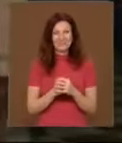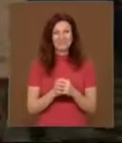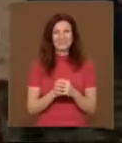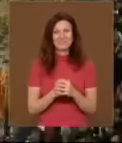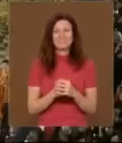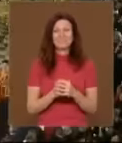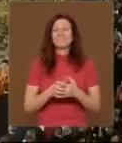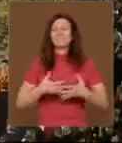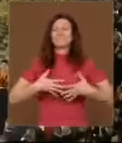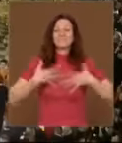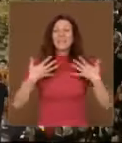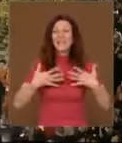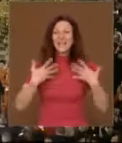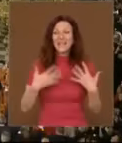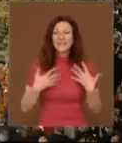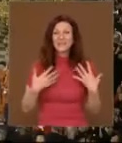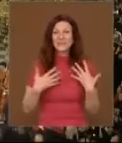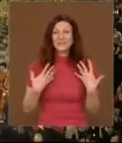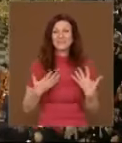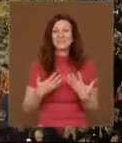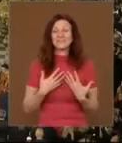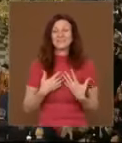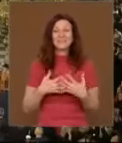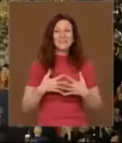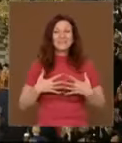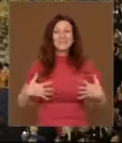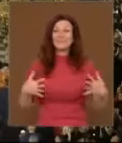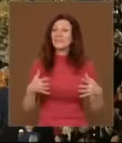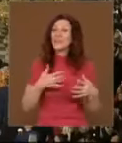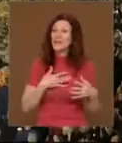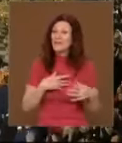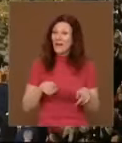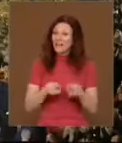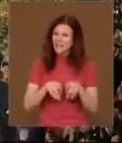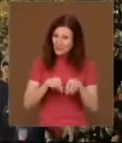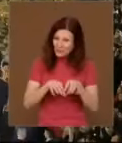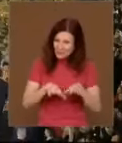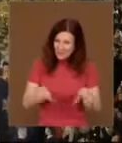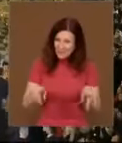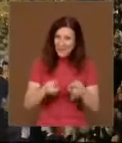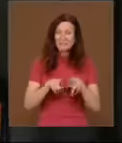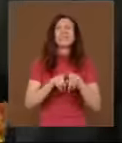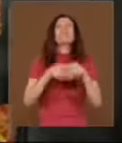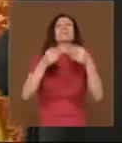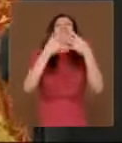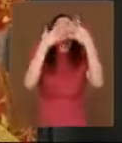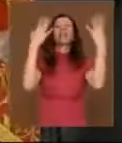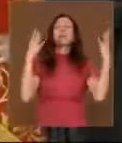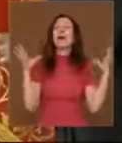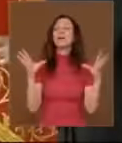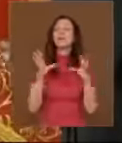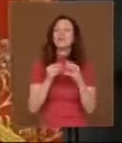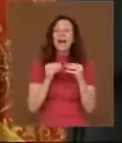пасхалната радост, възкресната радост обхваща както земната, така и небесната църква и заедно с ангелите